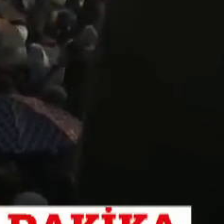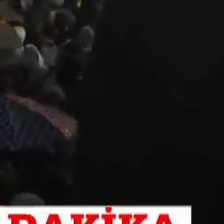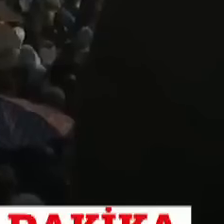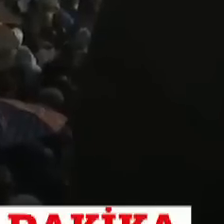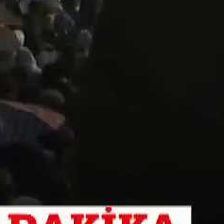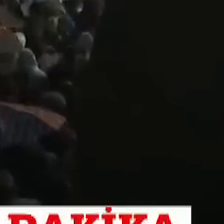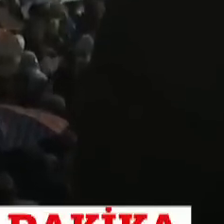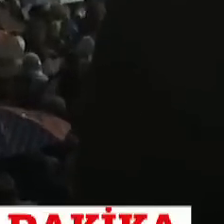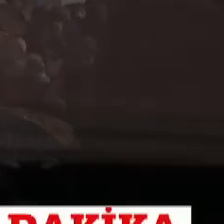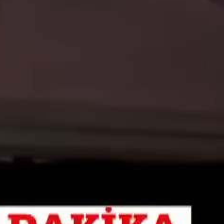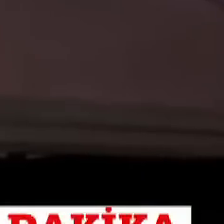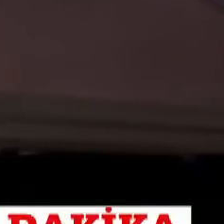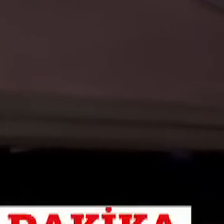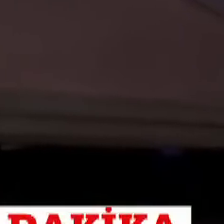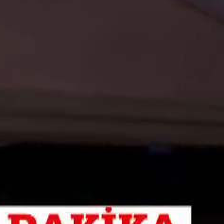dinleyelim.